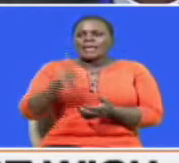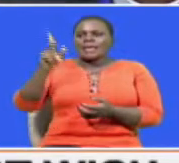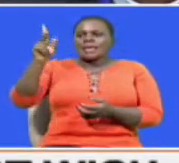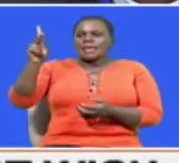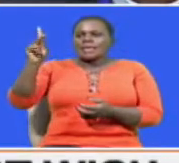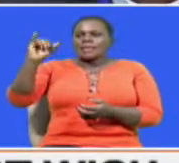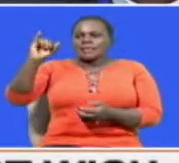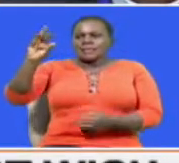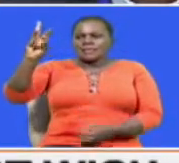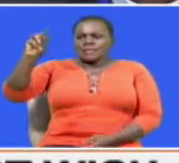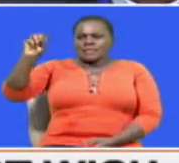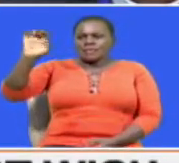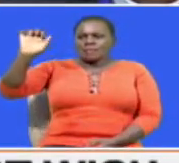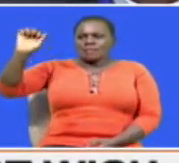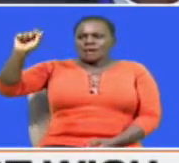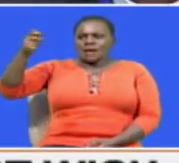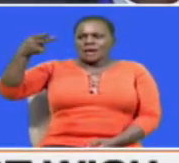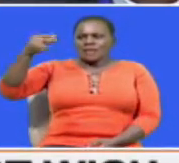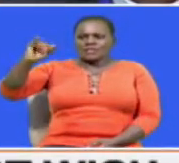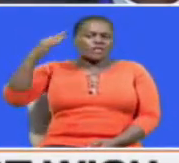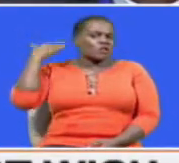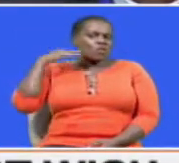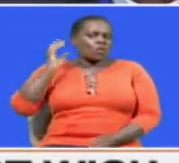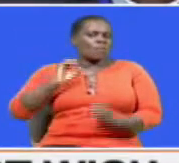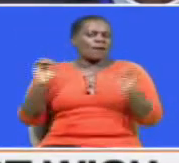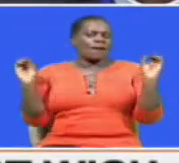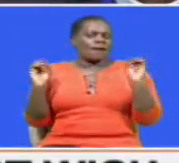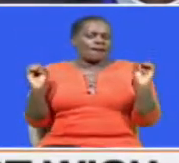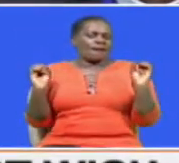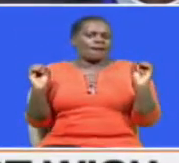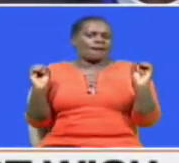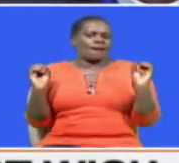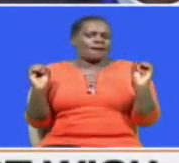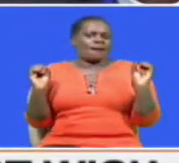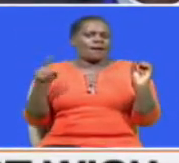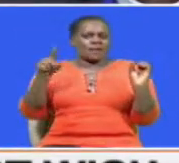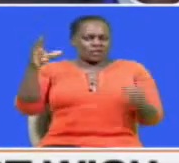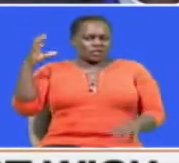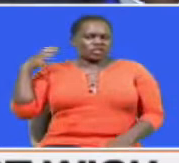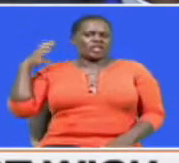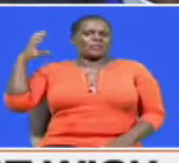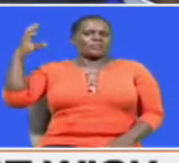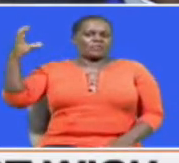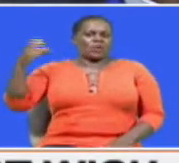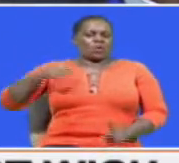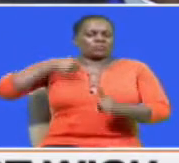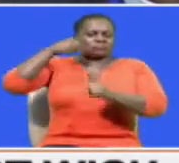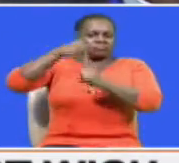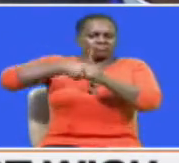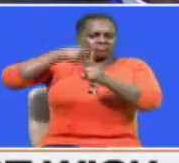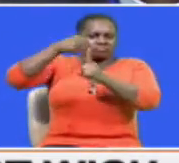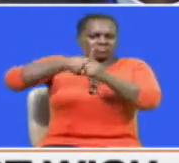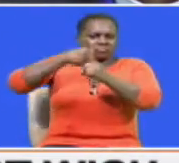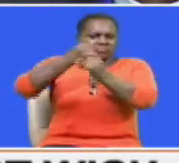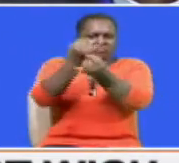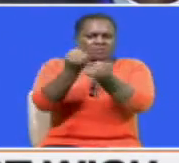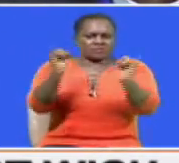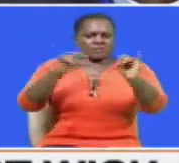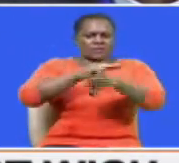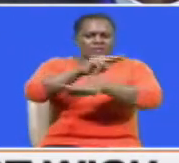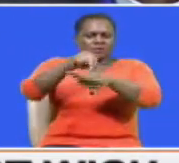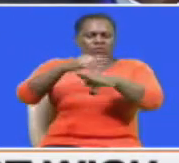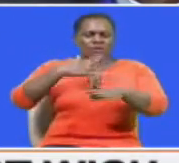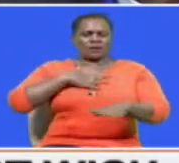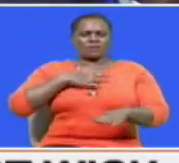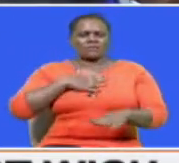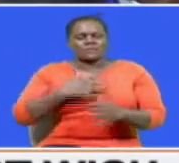Kimathi hakukuwa mhalifu, alikuwa ni shujaa wa kupigania uhuru wa taifa letu